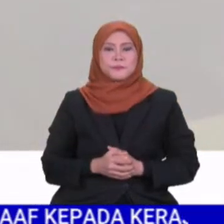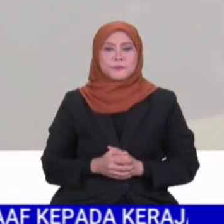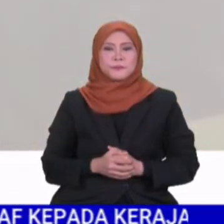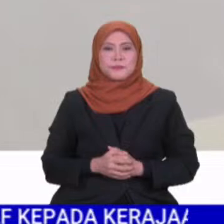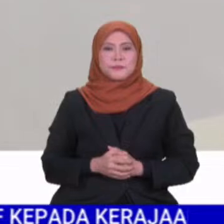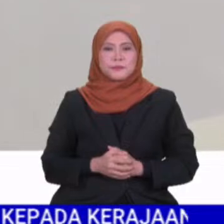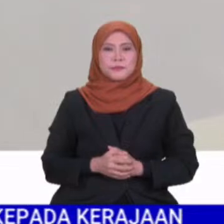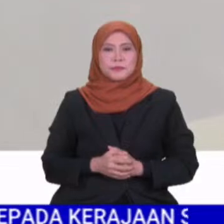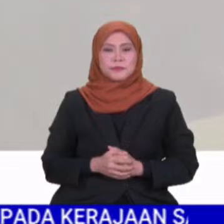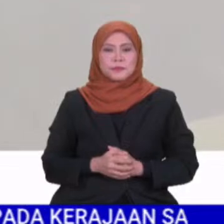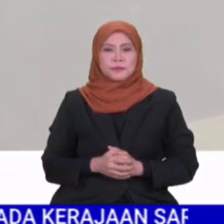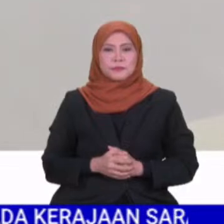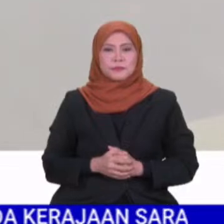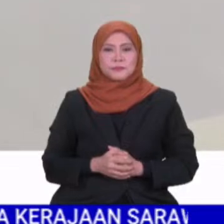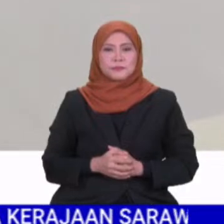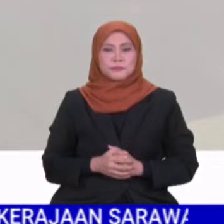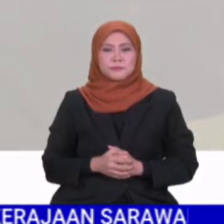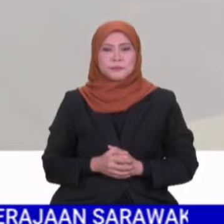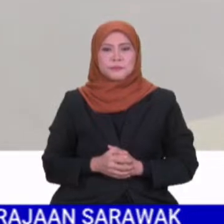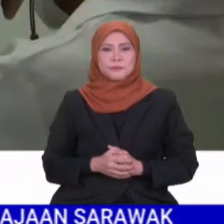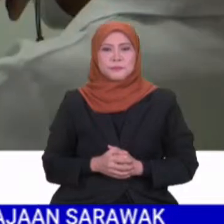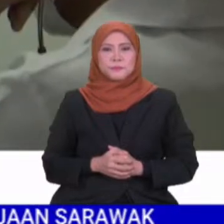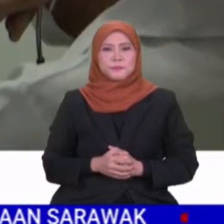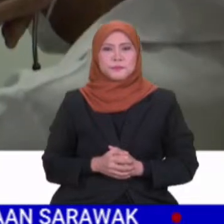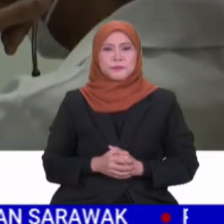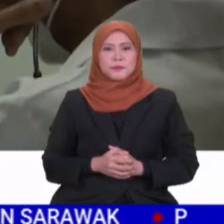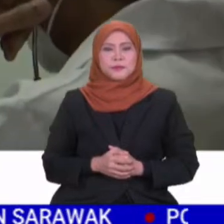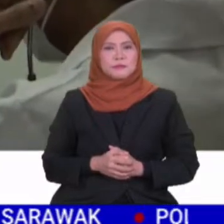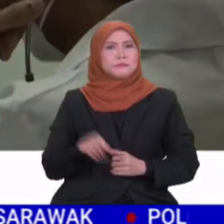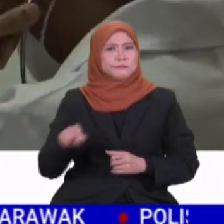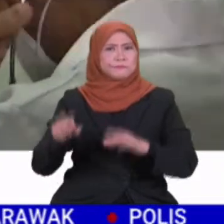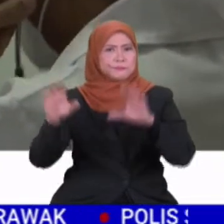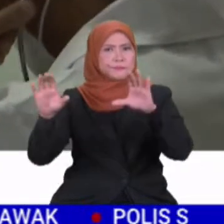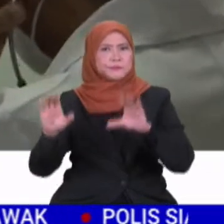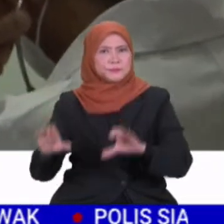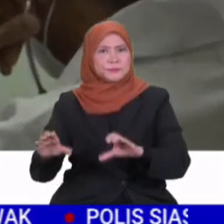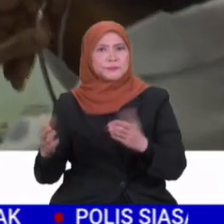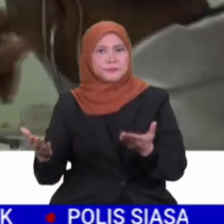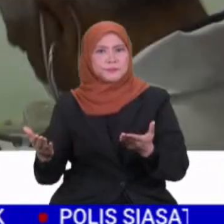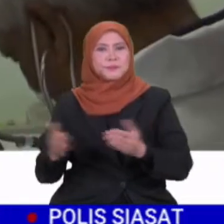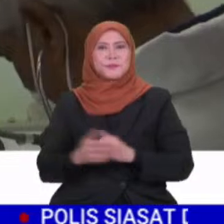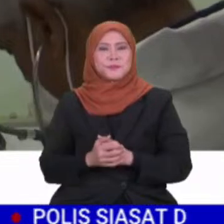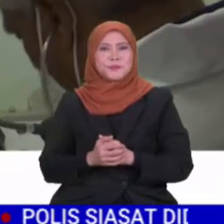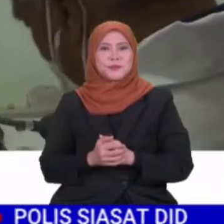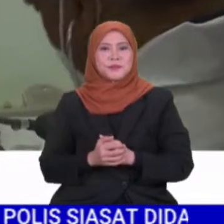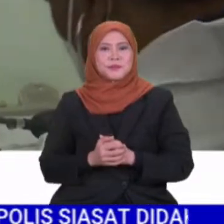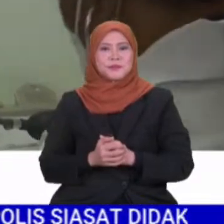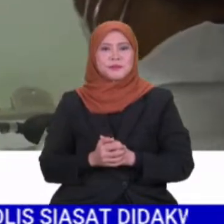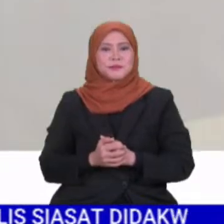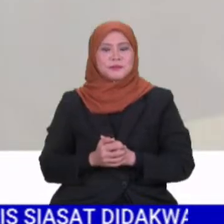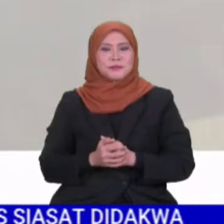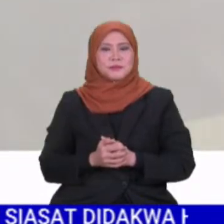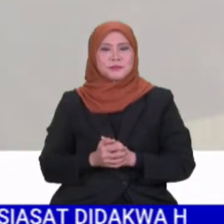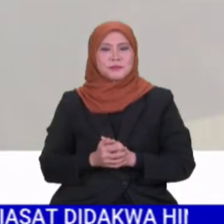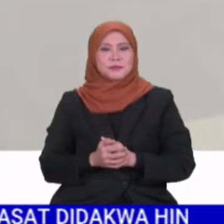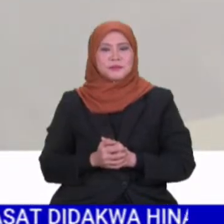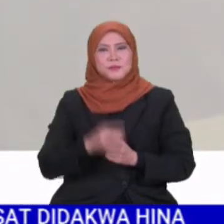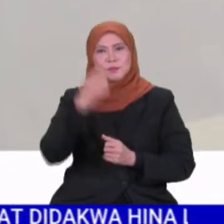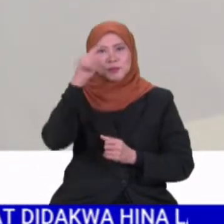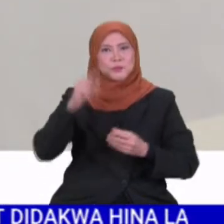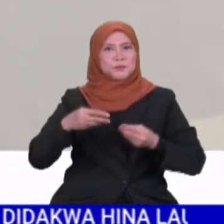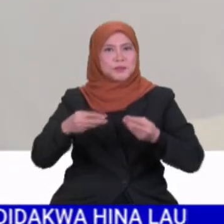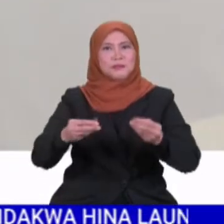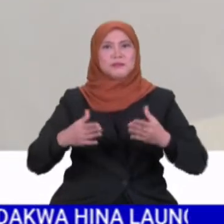yang kita alu-alukan untuk kita dalam usaha kita untuk meningkatkan segi